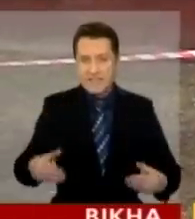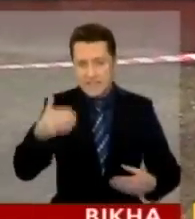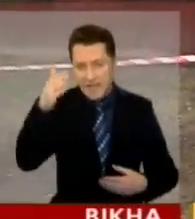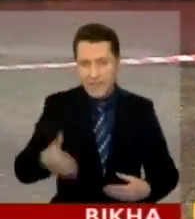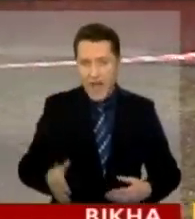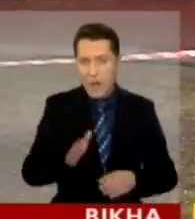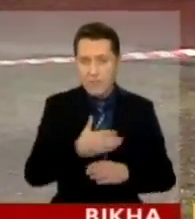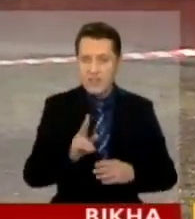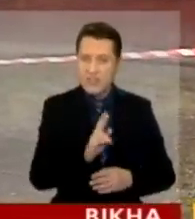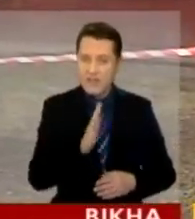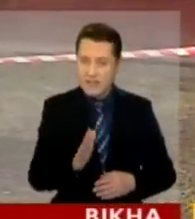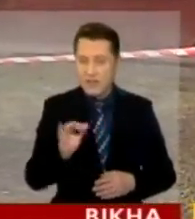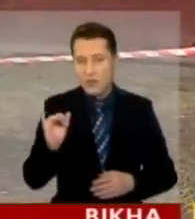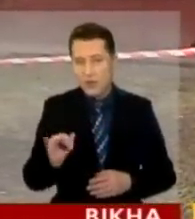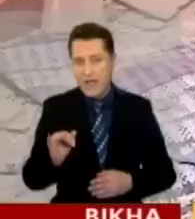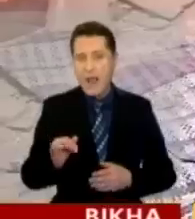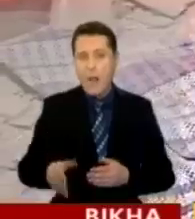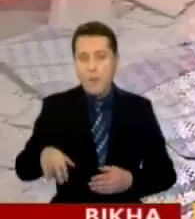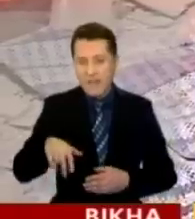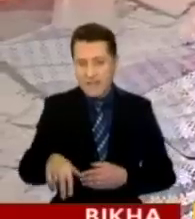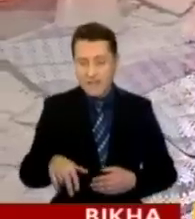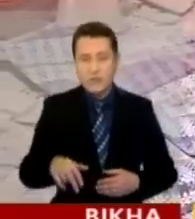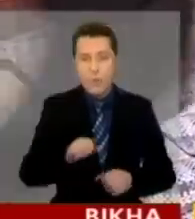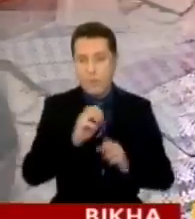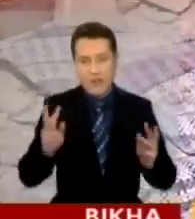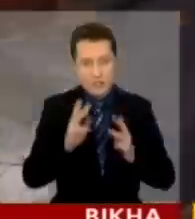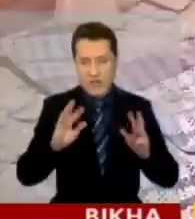та під'їздом. Але пожежі не сталося.